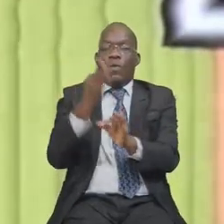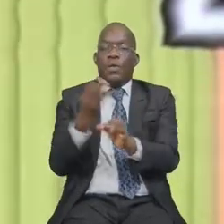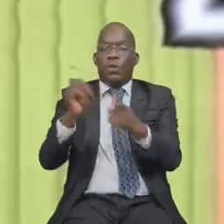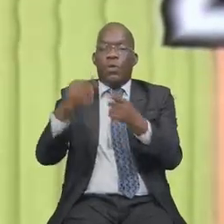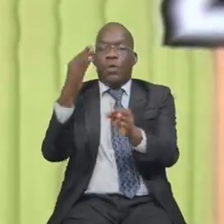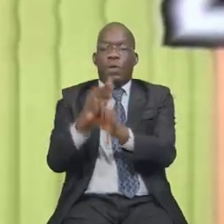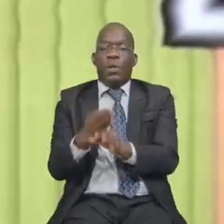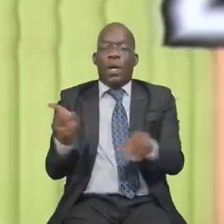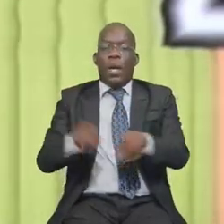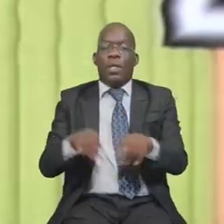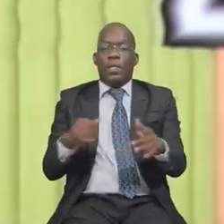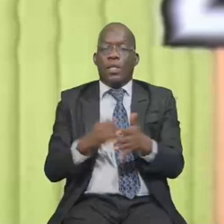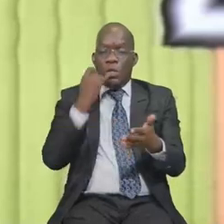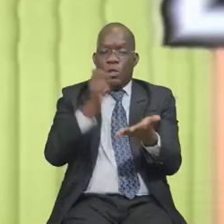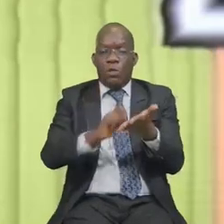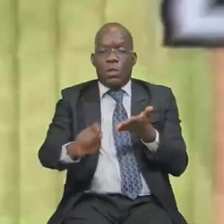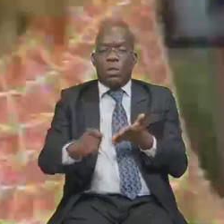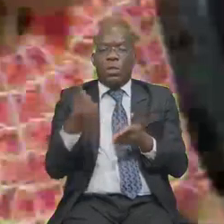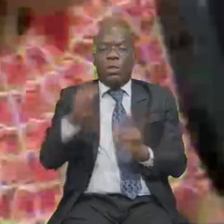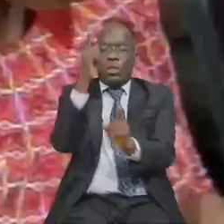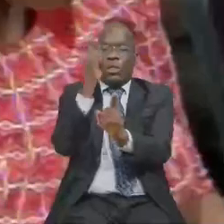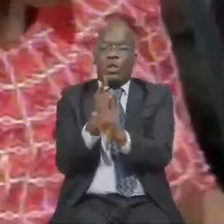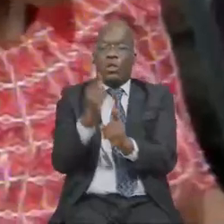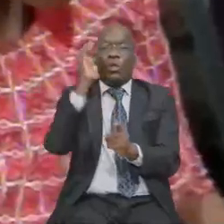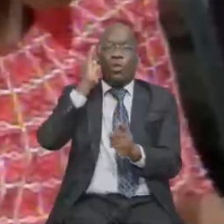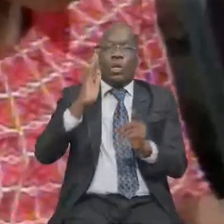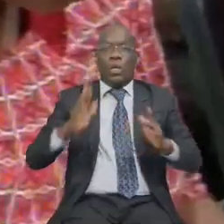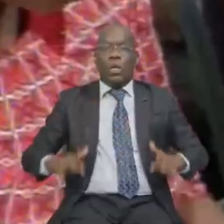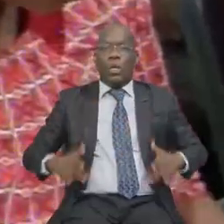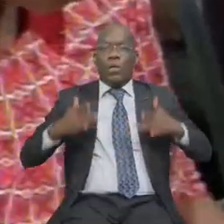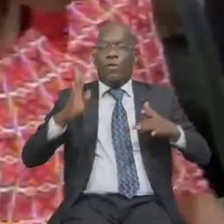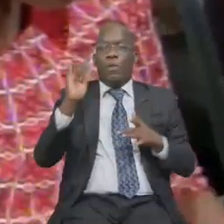vivra par la foi.